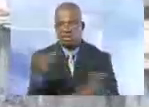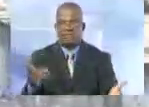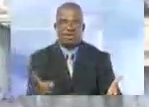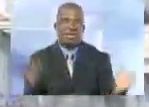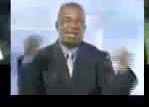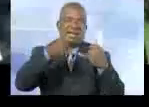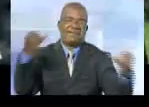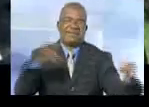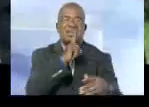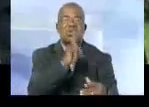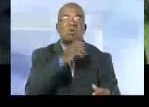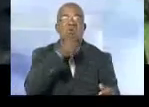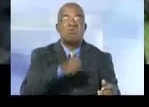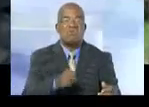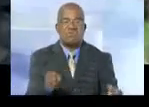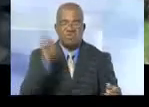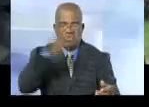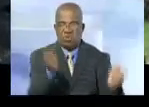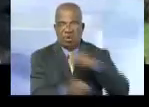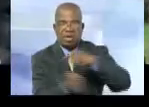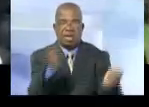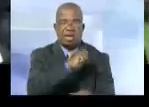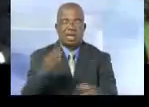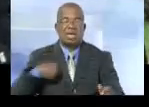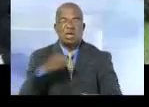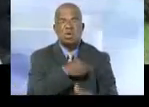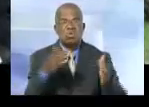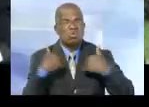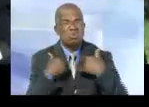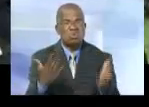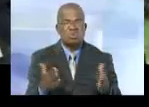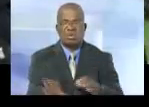leurs infrastructures. Au niveau de la CIE, nous avons engagé donc